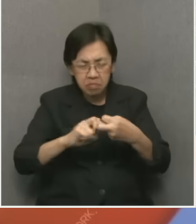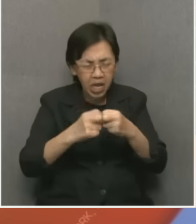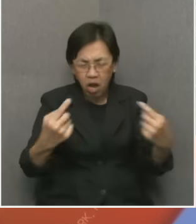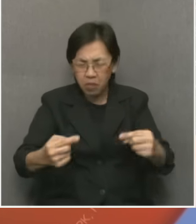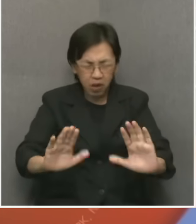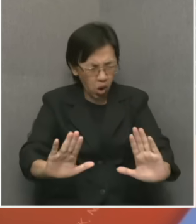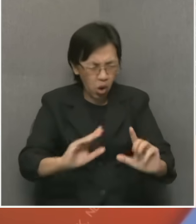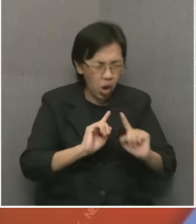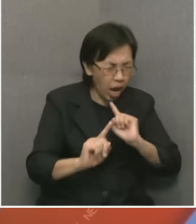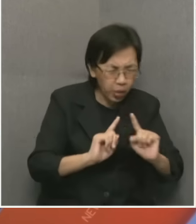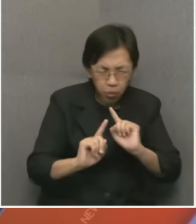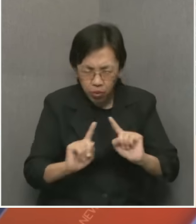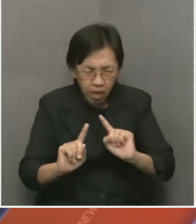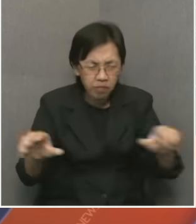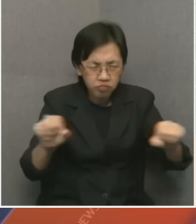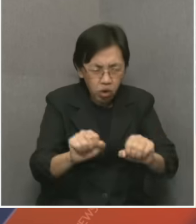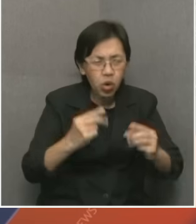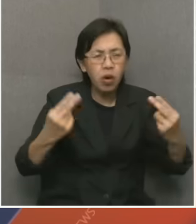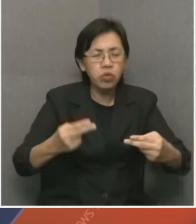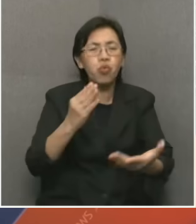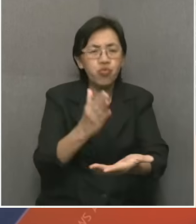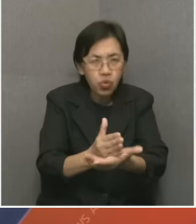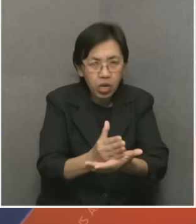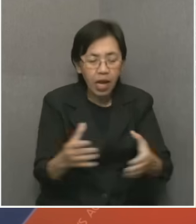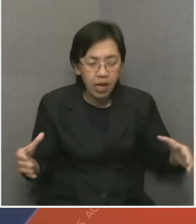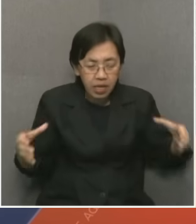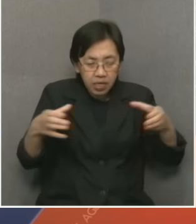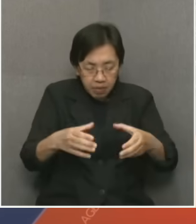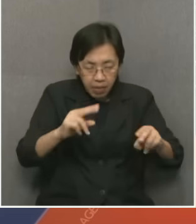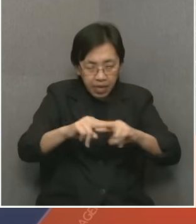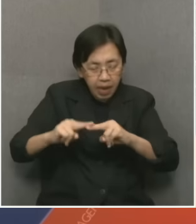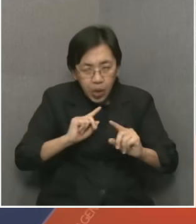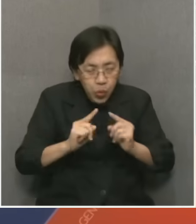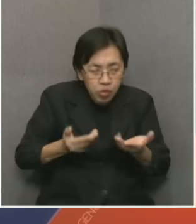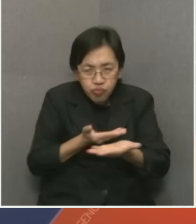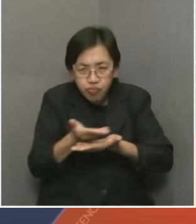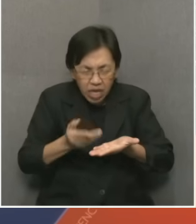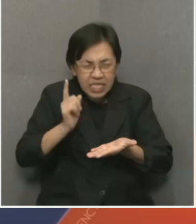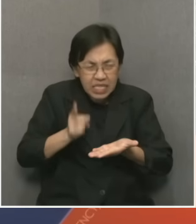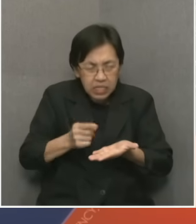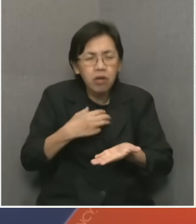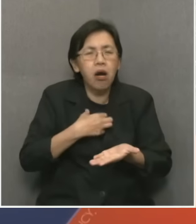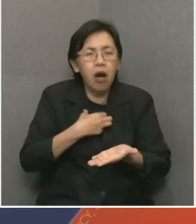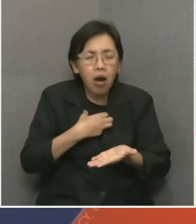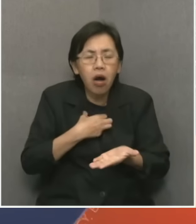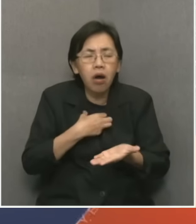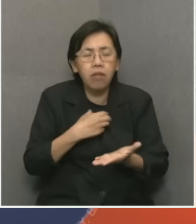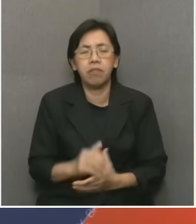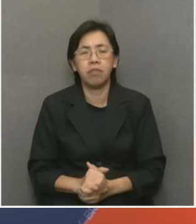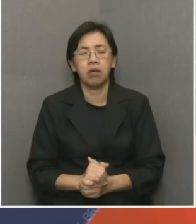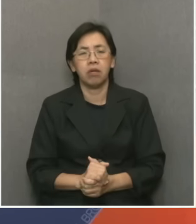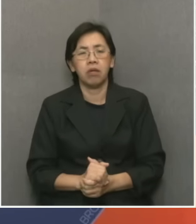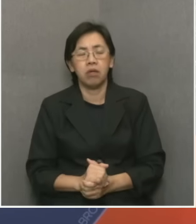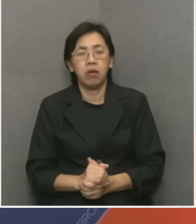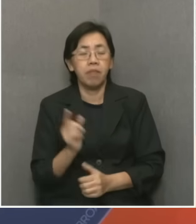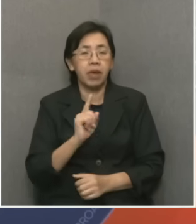รจากันยุตินะหยุดยิงแล้วมาตั้งโต๊ะเจรจากันอย่างจริงจังเป็นเรื่องเป็นราวโดยหยิบเอาสูตร